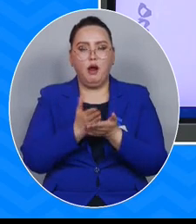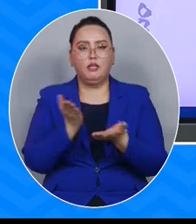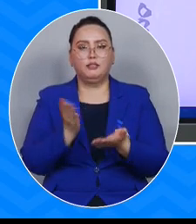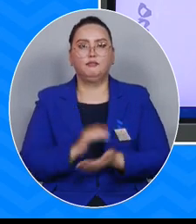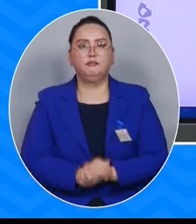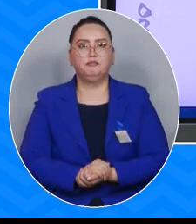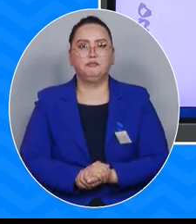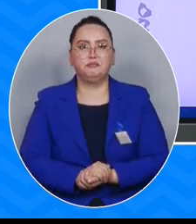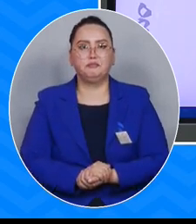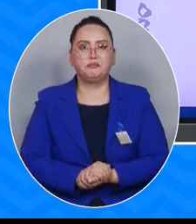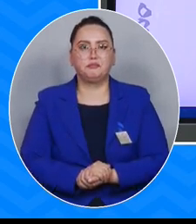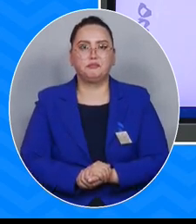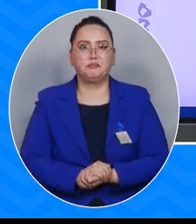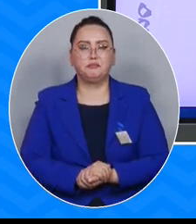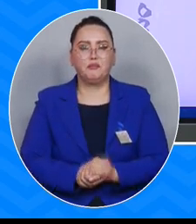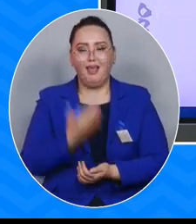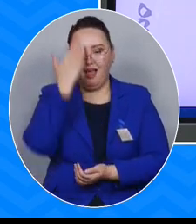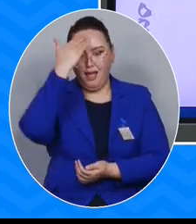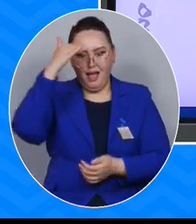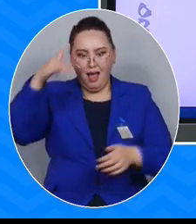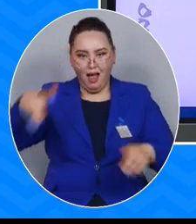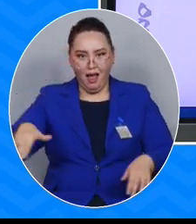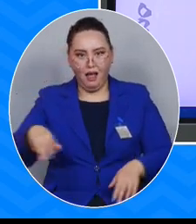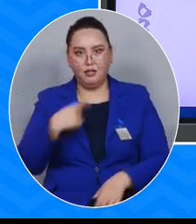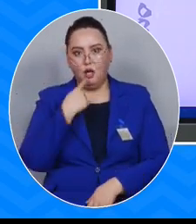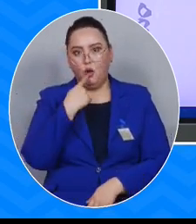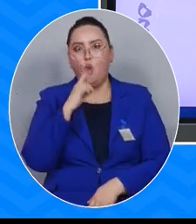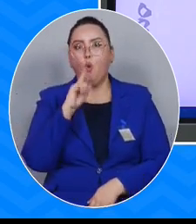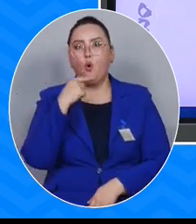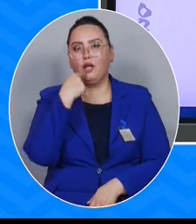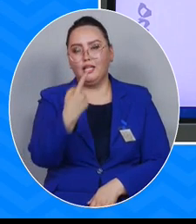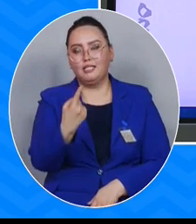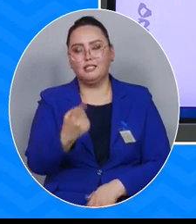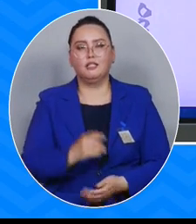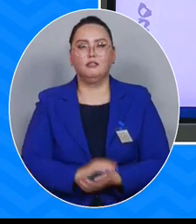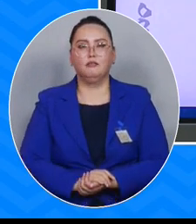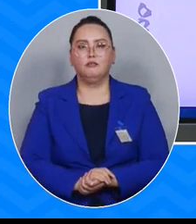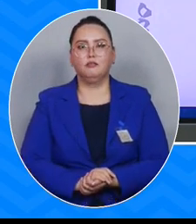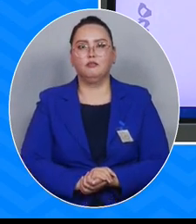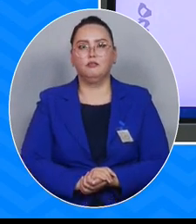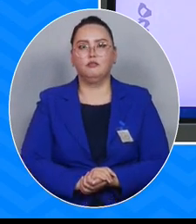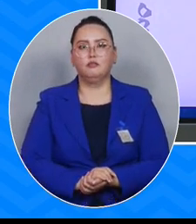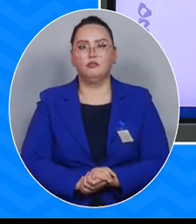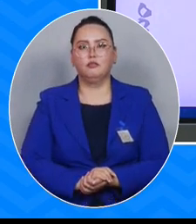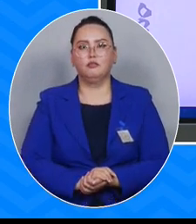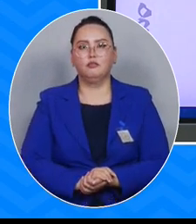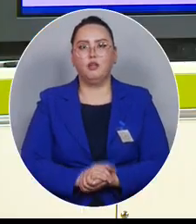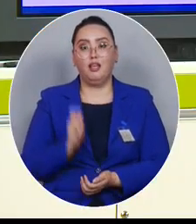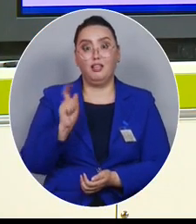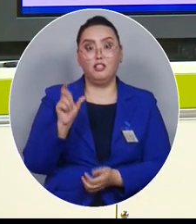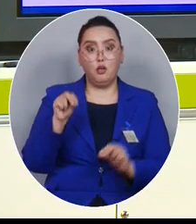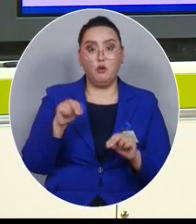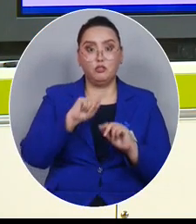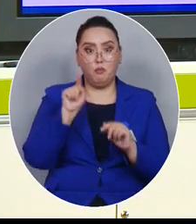хүндэтгэд жарлиг айлтад. Зайынгайд нүүрэй гэвлүүрээр битэй бэг хэсэн иэм үүлээг болсан байгаа. Зайынгайд үйл хэдэй болсан байг хэр